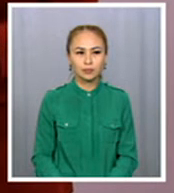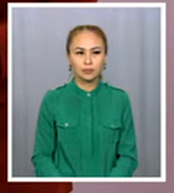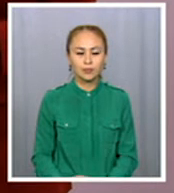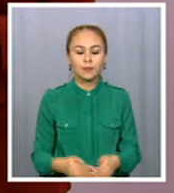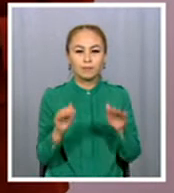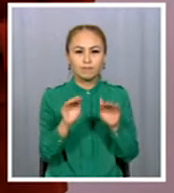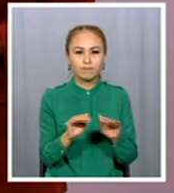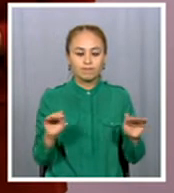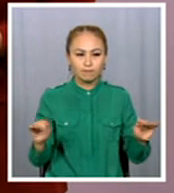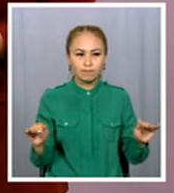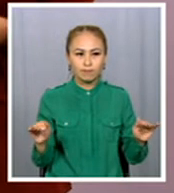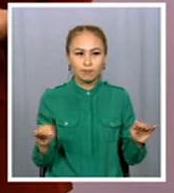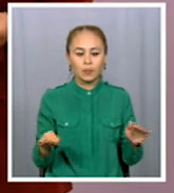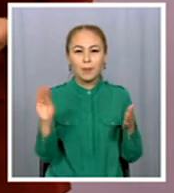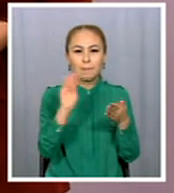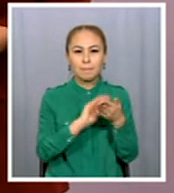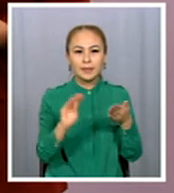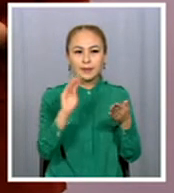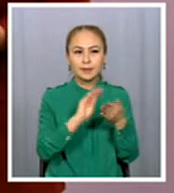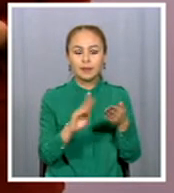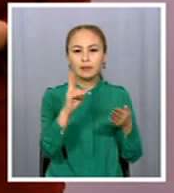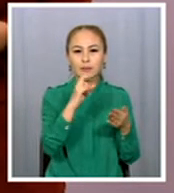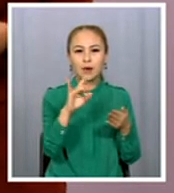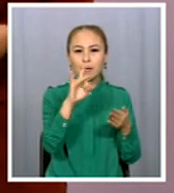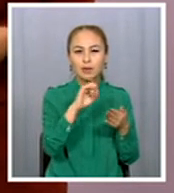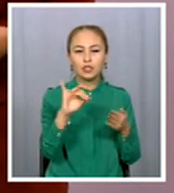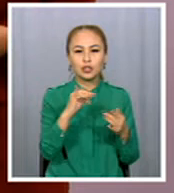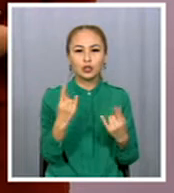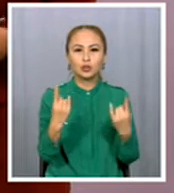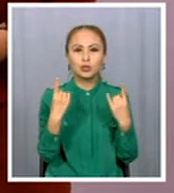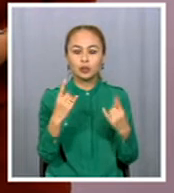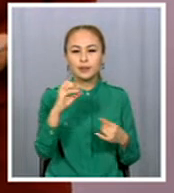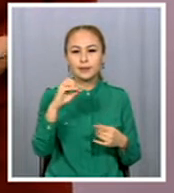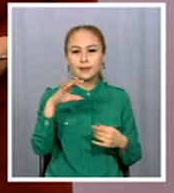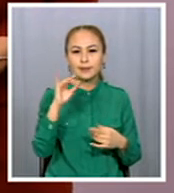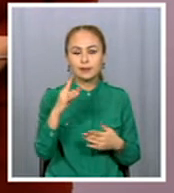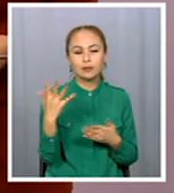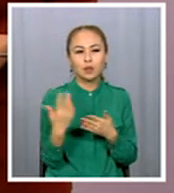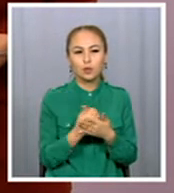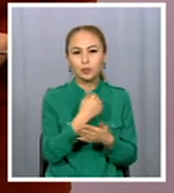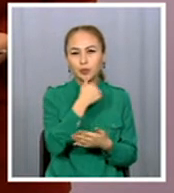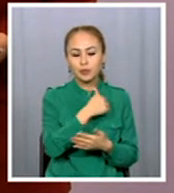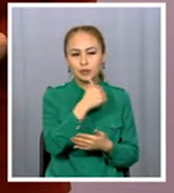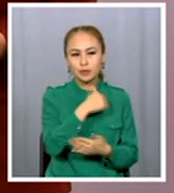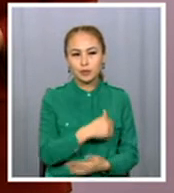Балалар, мәтіндегі дара және күрделі етістіктерді табыңдар.